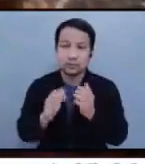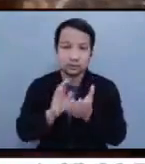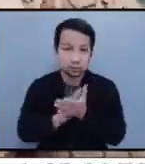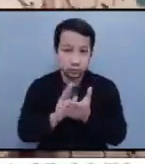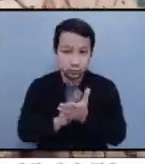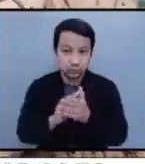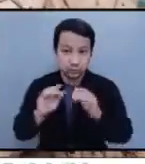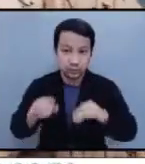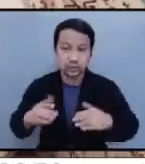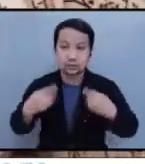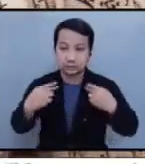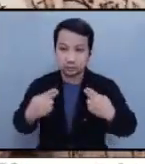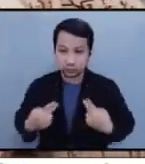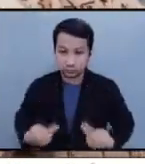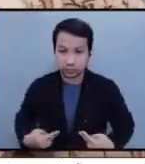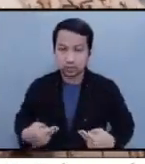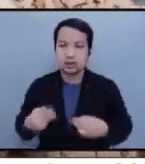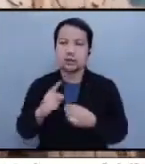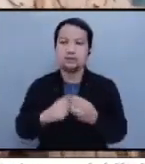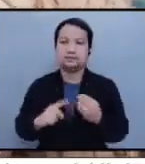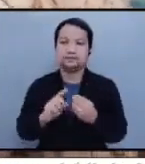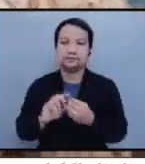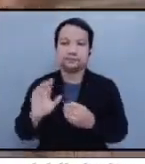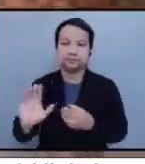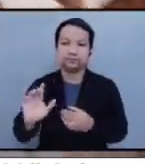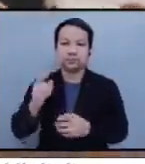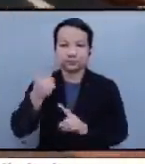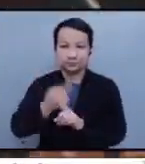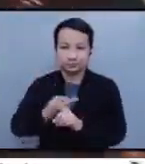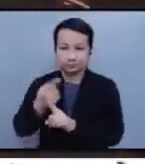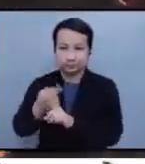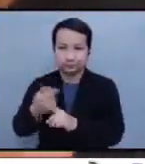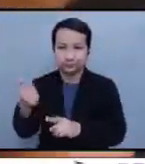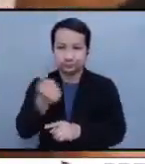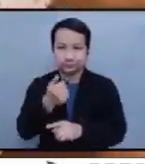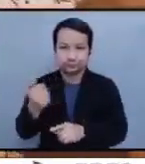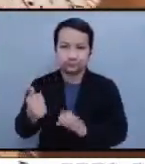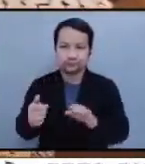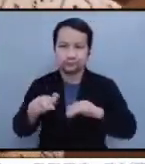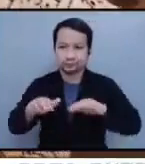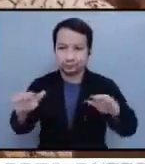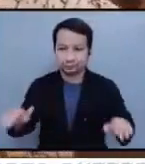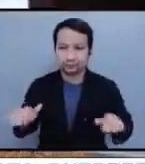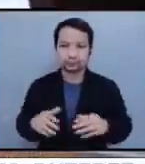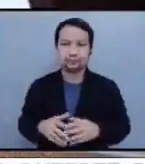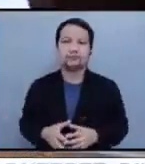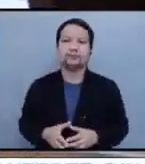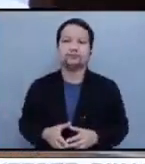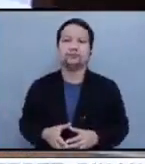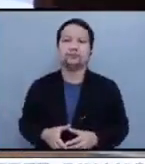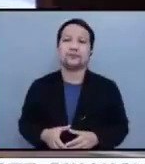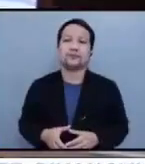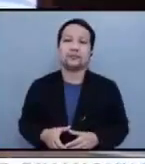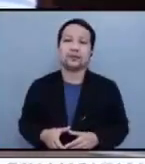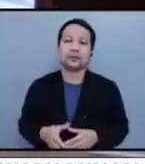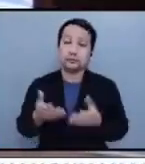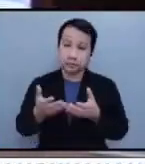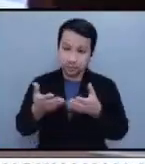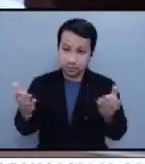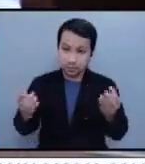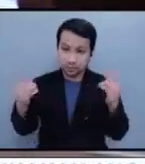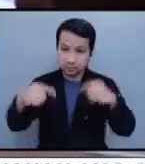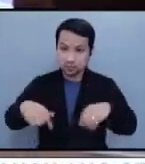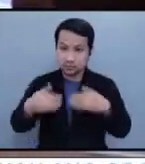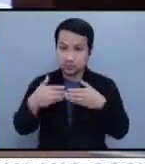uniforms, at saka yung monthly allowance ng mga kabataan. Kung sa amin po, sa sustainable